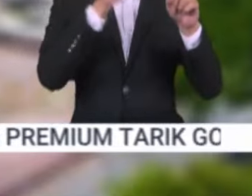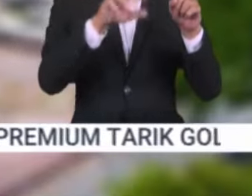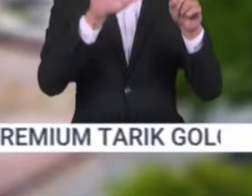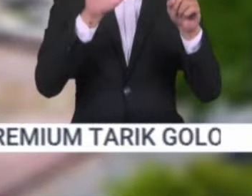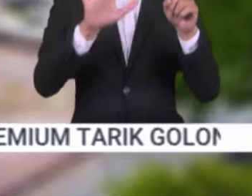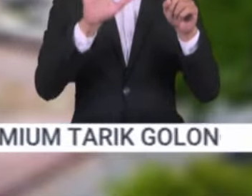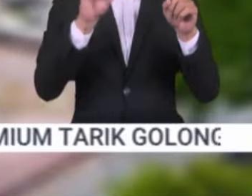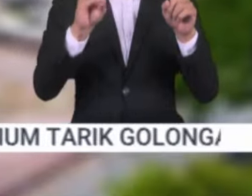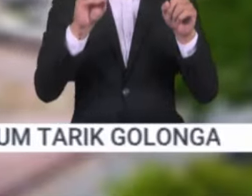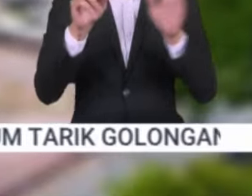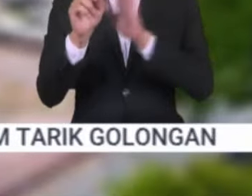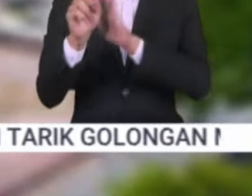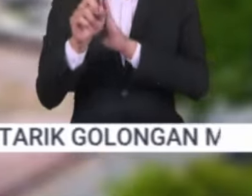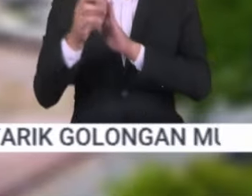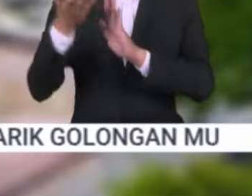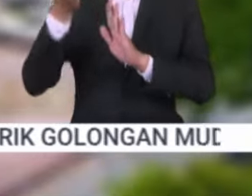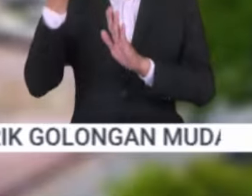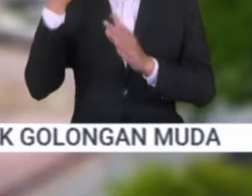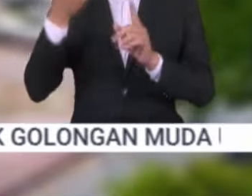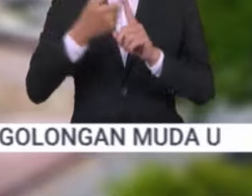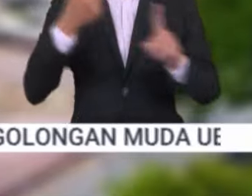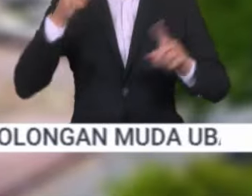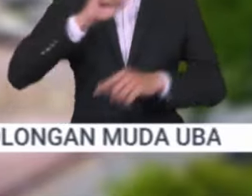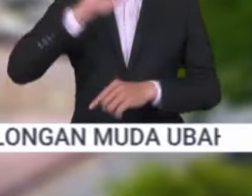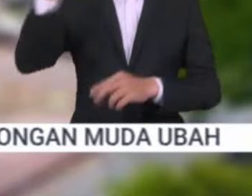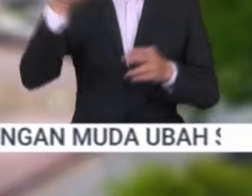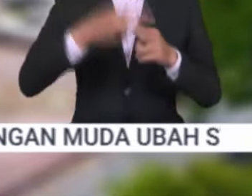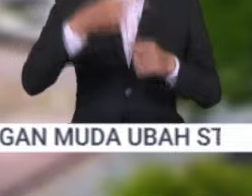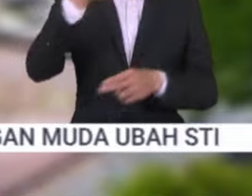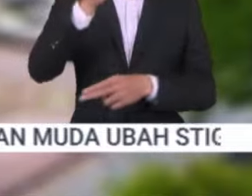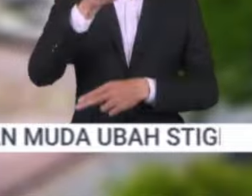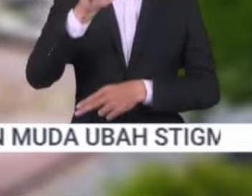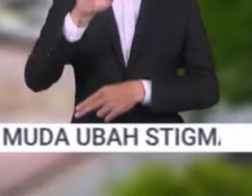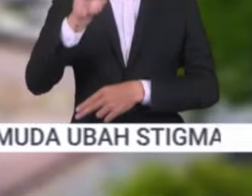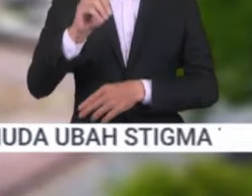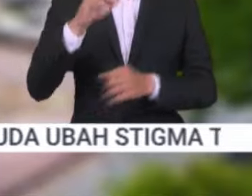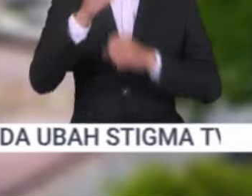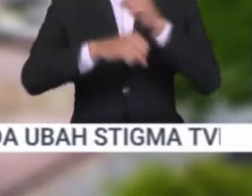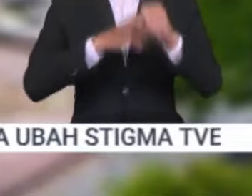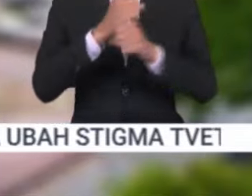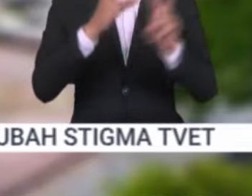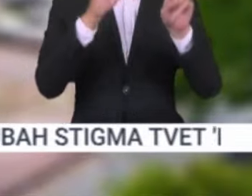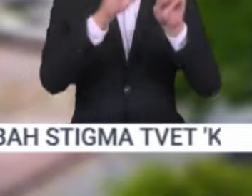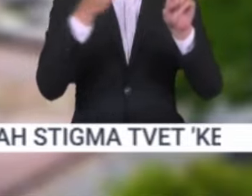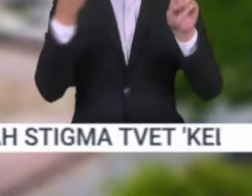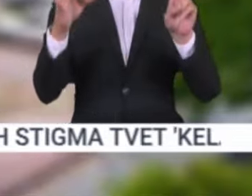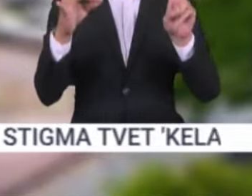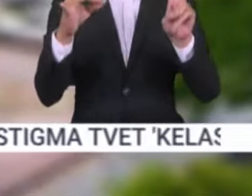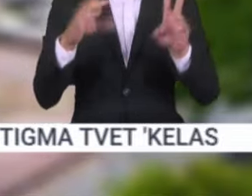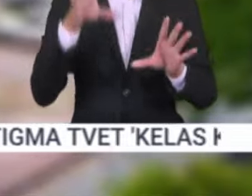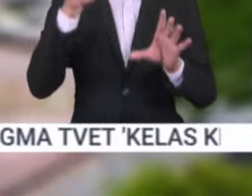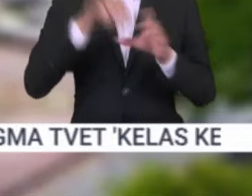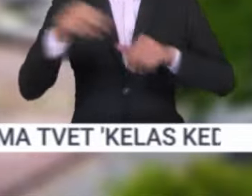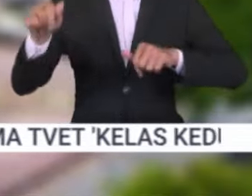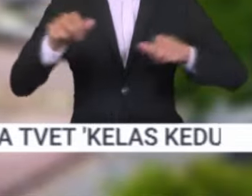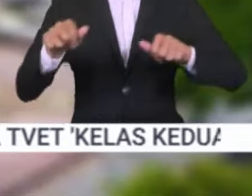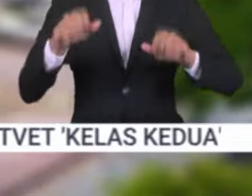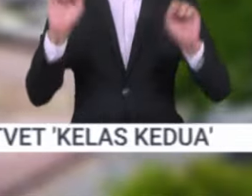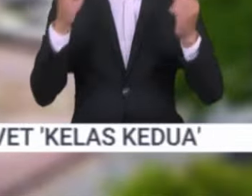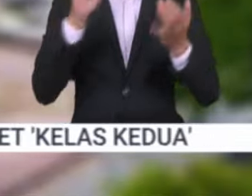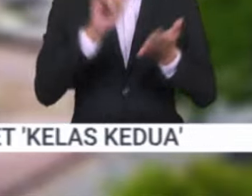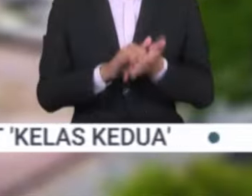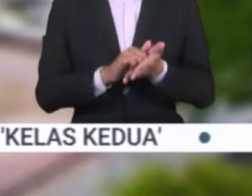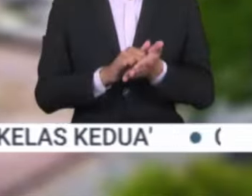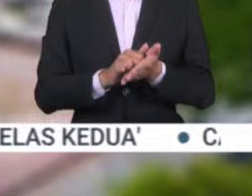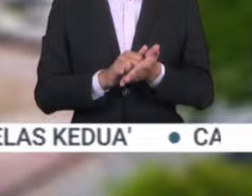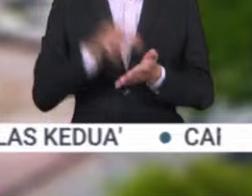minit 08.56 saat yang dicipta atlet Sabah Abdul Halim Muhammad pada 2018. Menerusi acara itu juga, Muhammad